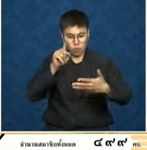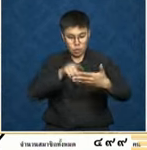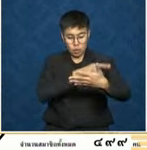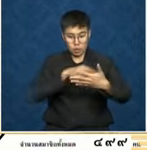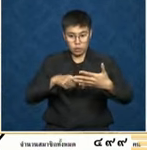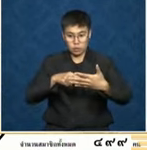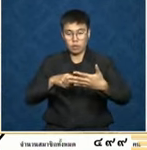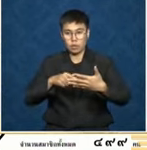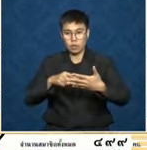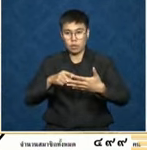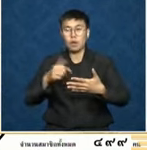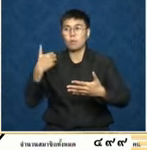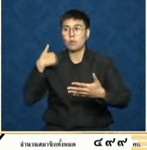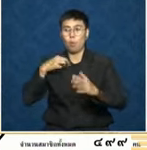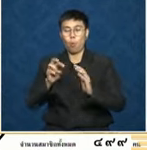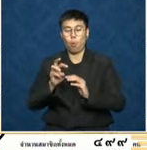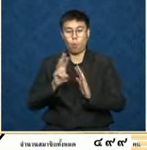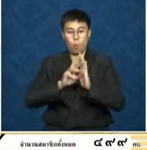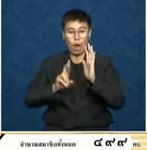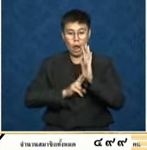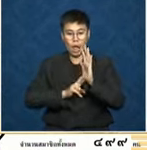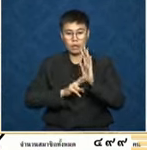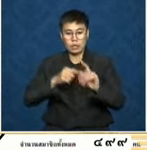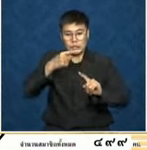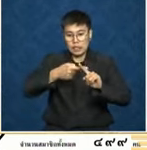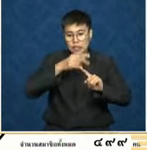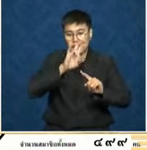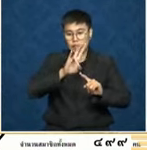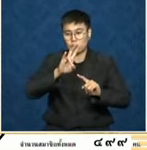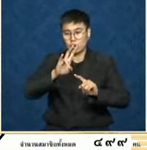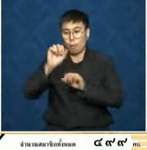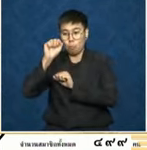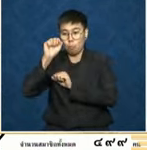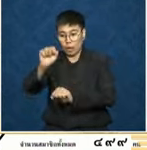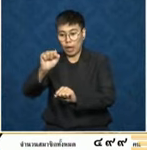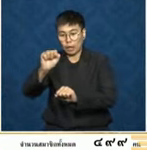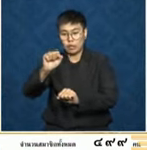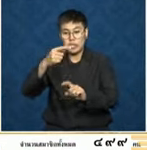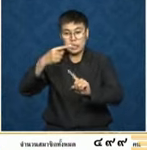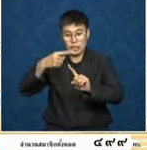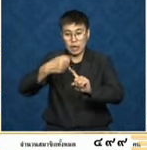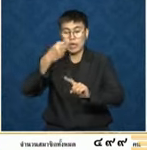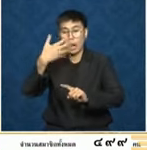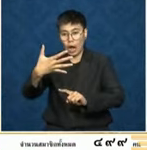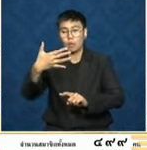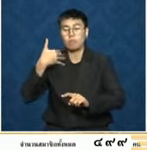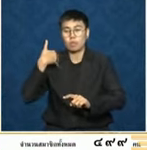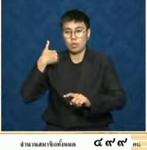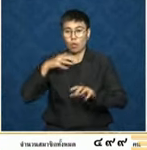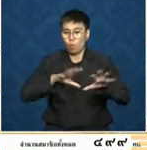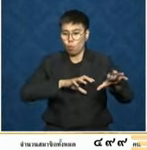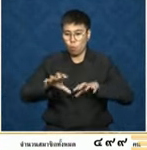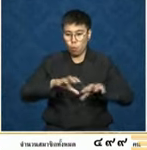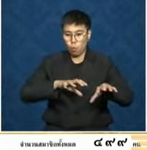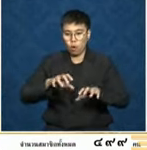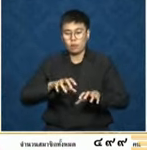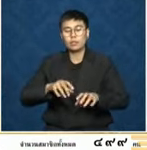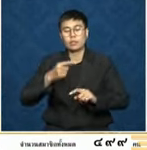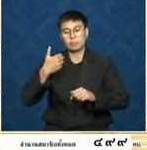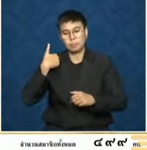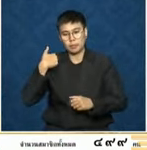ข้าวาระ1เมื่อมกราก็จะผ่าน2-3กว่าจะเริ่มประกาศใช้ออกมาใช้ก็พฤษภาก็มีเวลาบริหารแค่